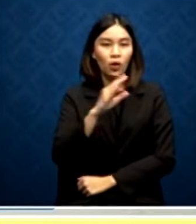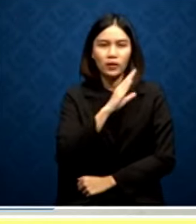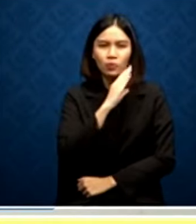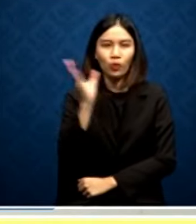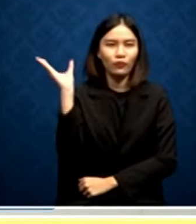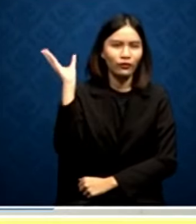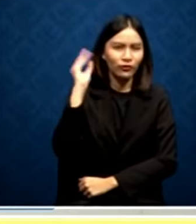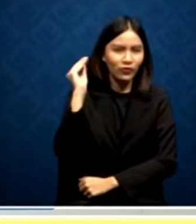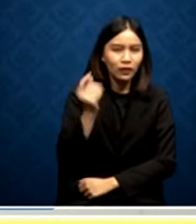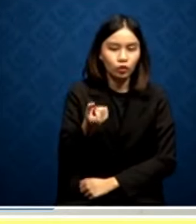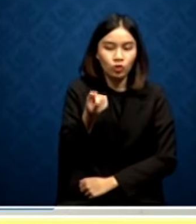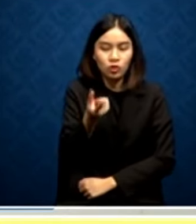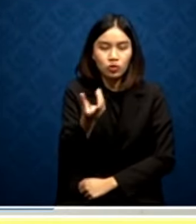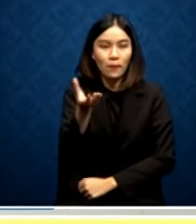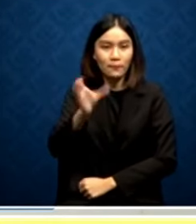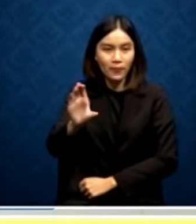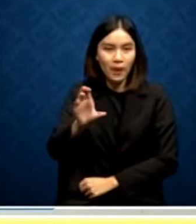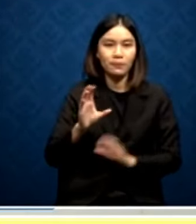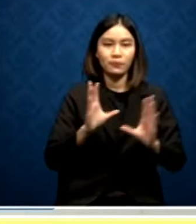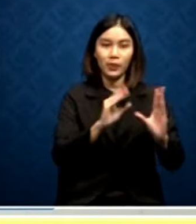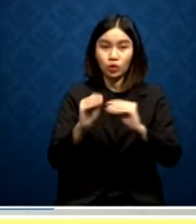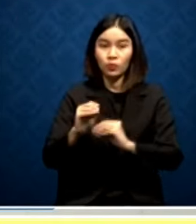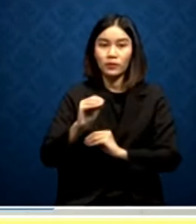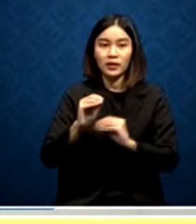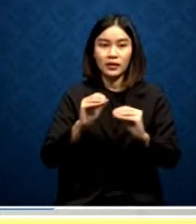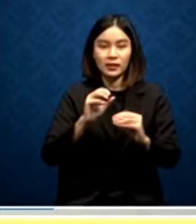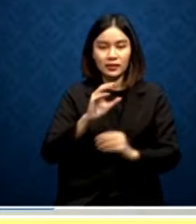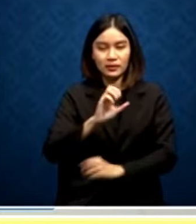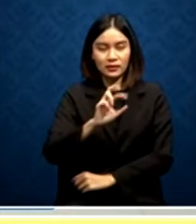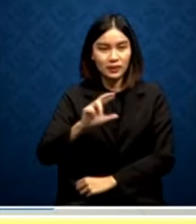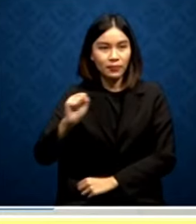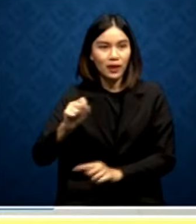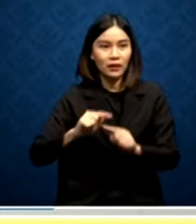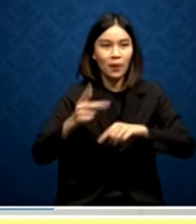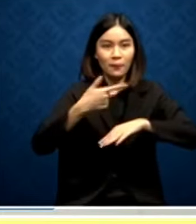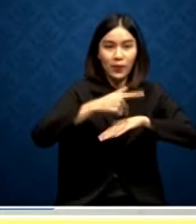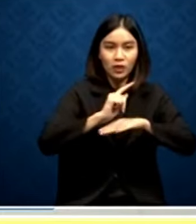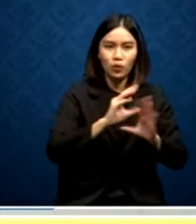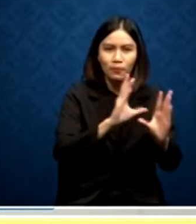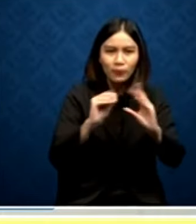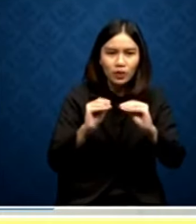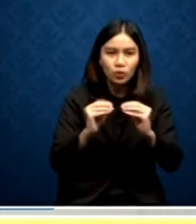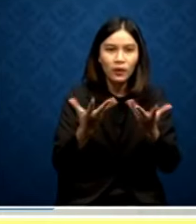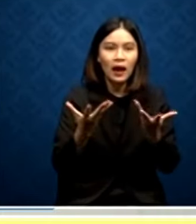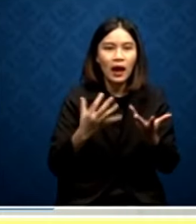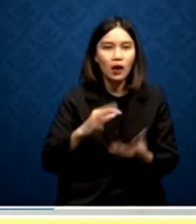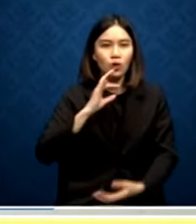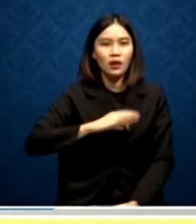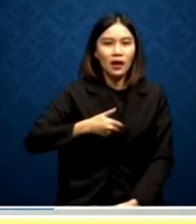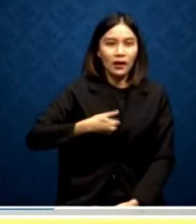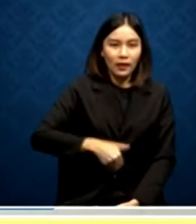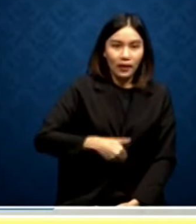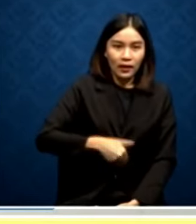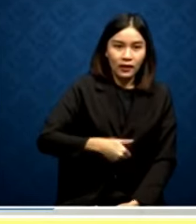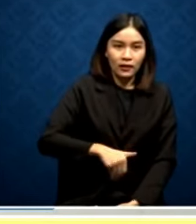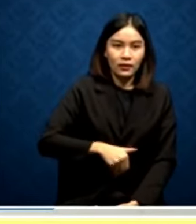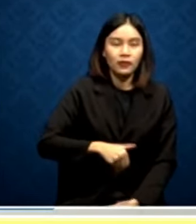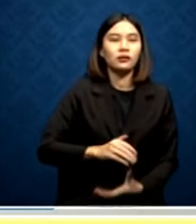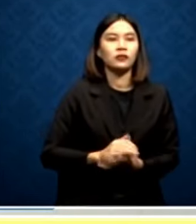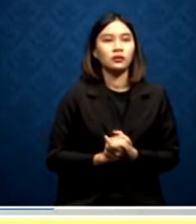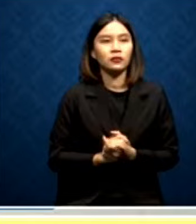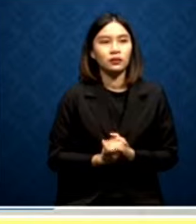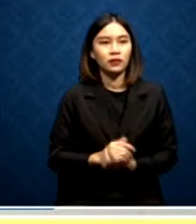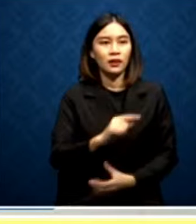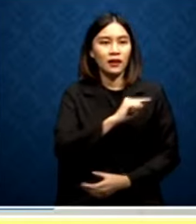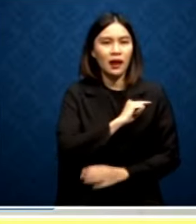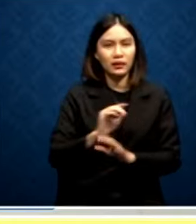ฟังการถ่ายทอดสดการประชุมสภาท่านประธานกำลังประชุมอยู่ดีๆครับเกิดปวดปัสสาวะแล้วมอบ